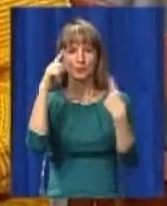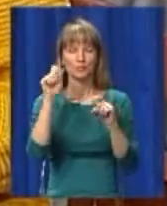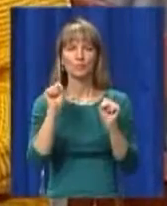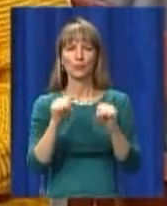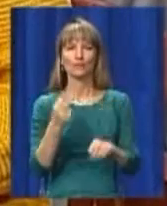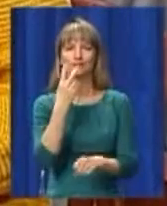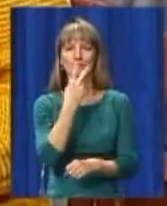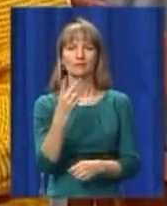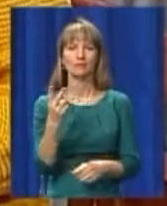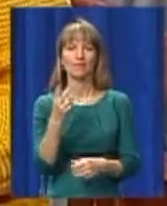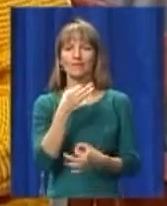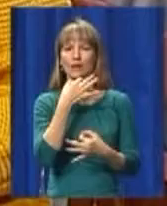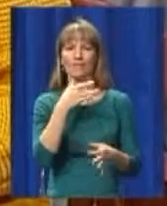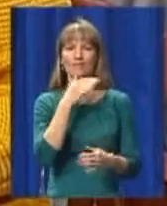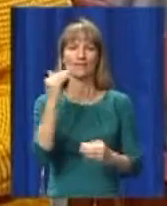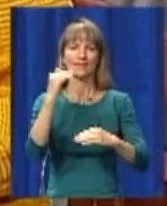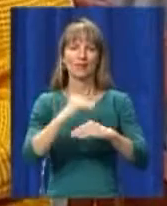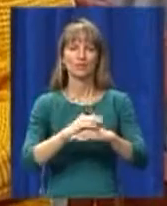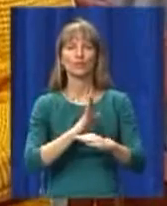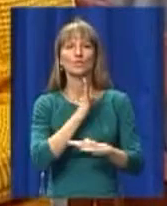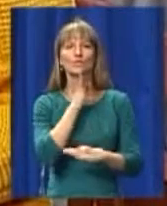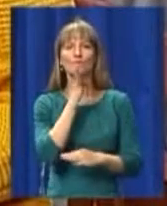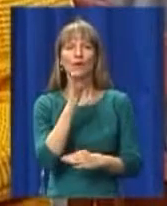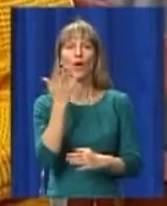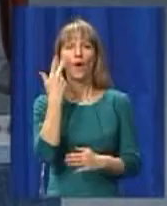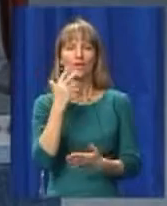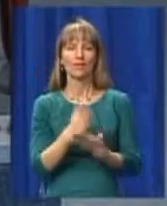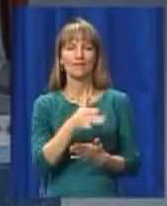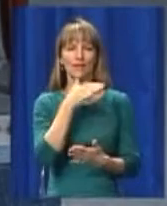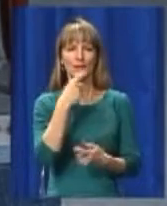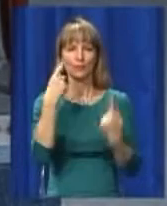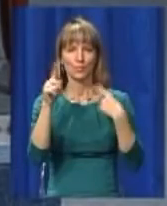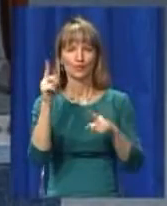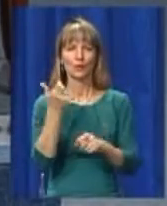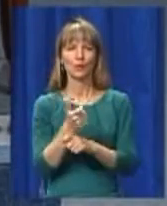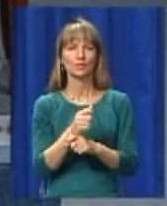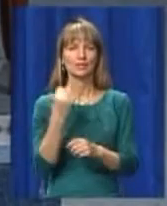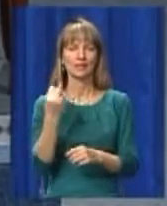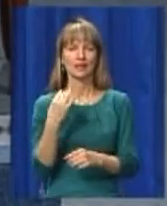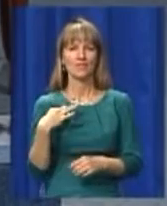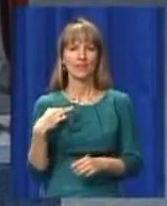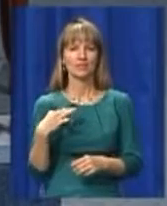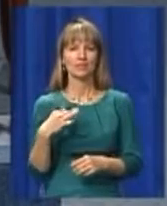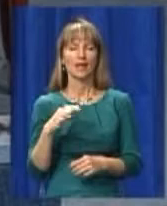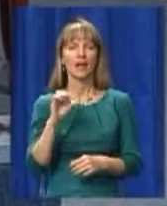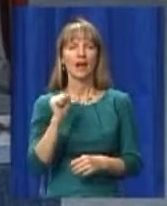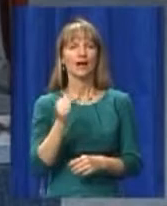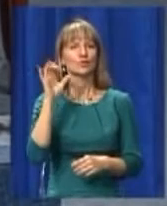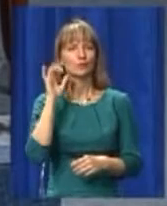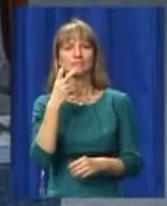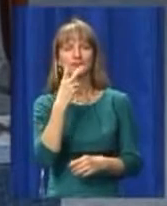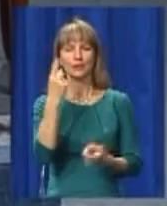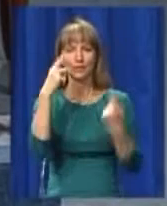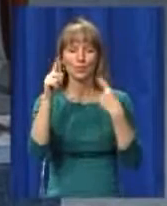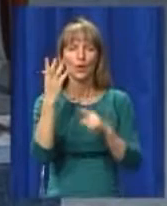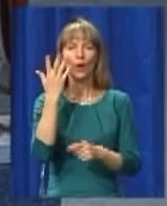можу переглянути в будь-який момент ввечері, зранку, коли є час. Мультики, звичайно, такі, це дуже така цікава річ. А слухай, чи бачила ти такий